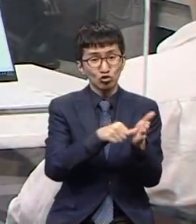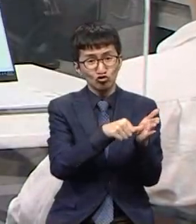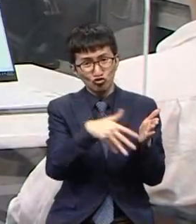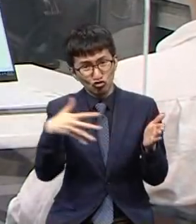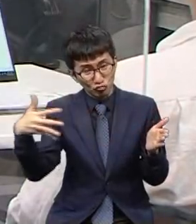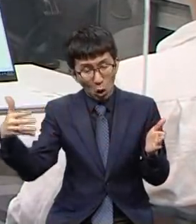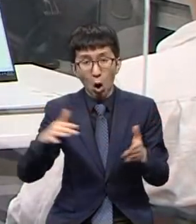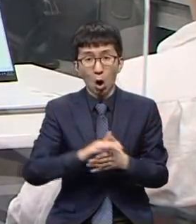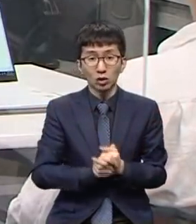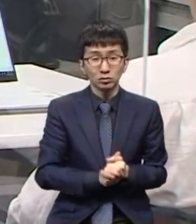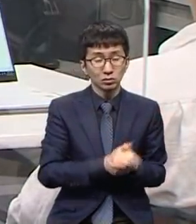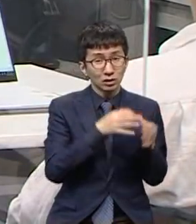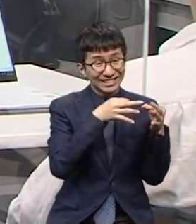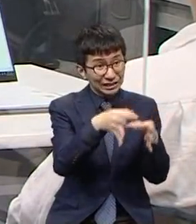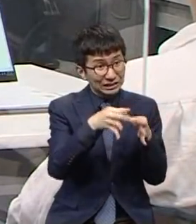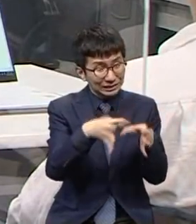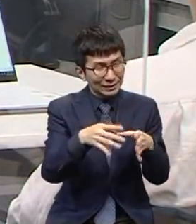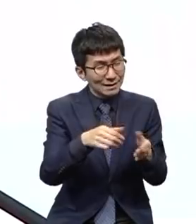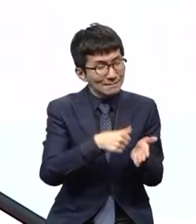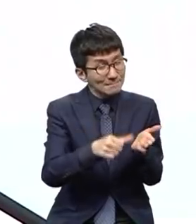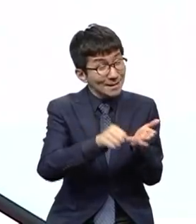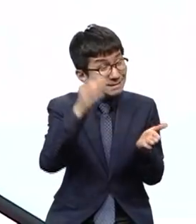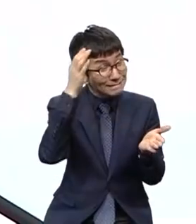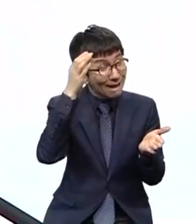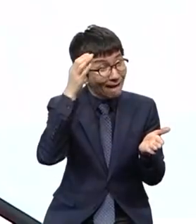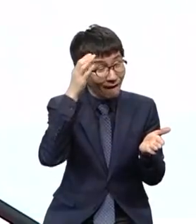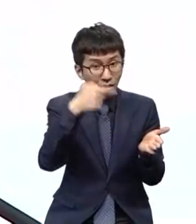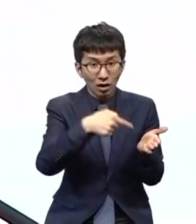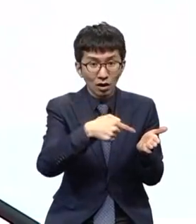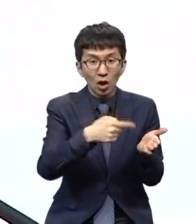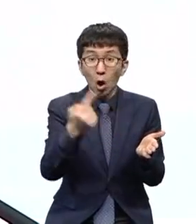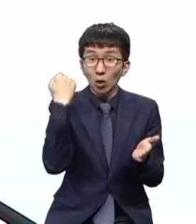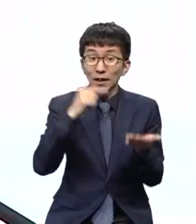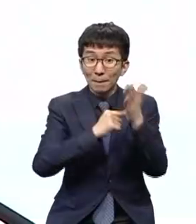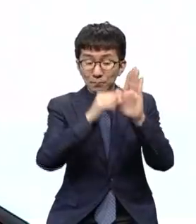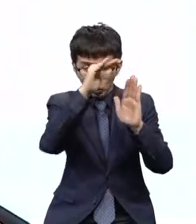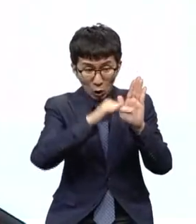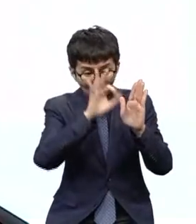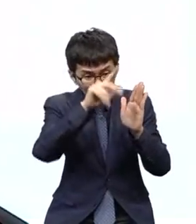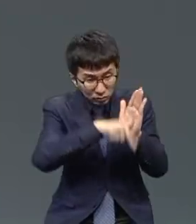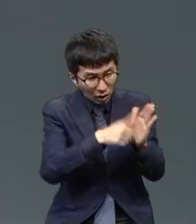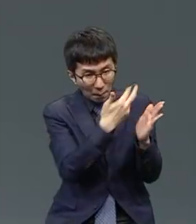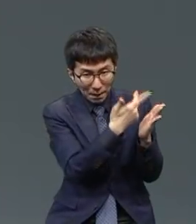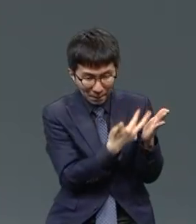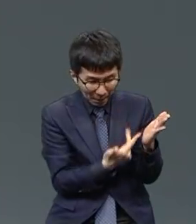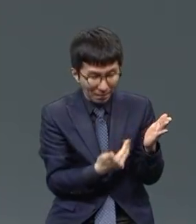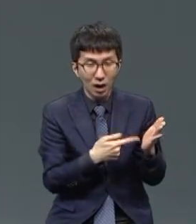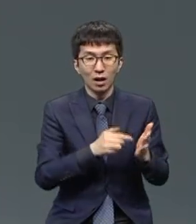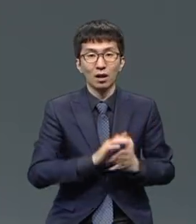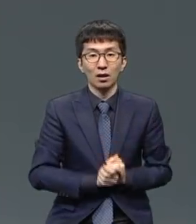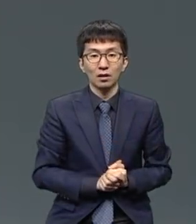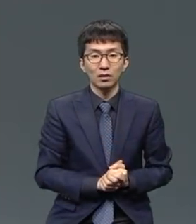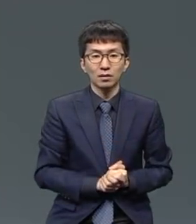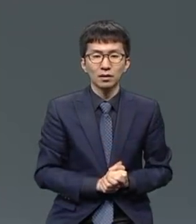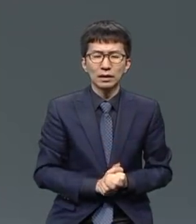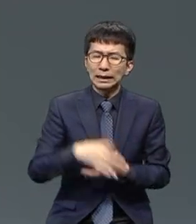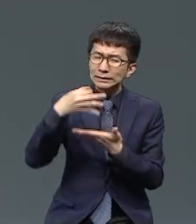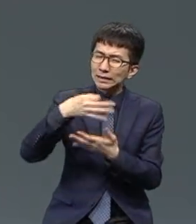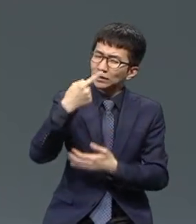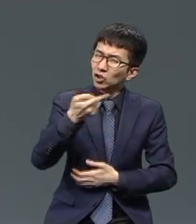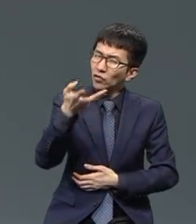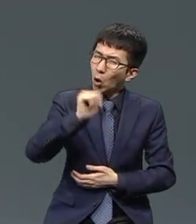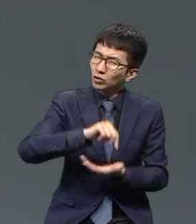기증 대상으로 예상했던 일부 걸작들 역시 어제 발표에서 빠졌습니다. 시가 1,000억 원